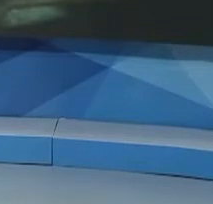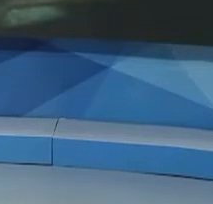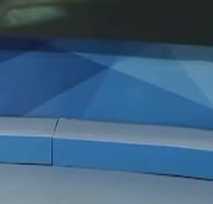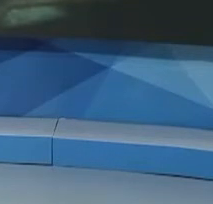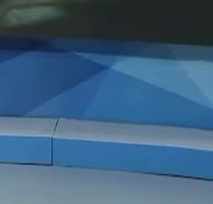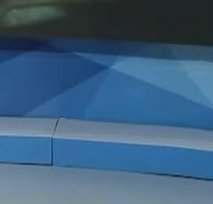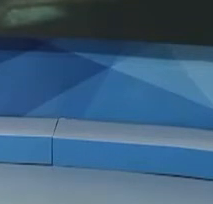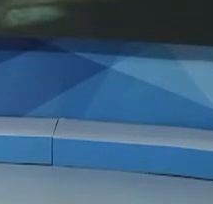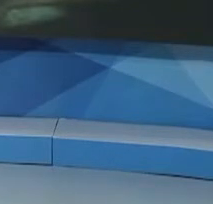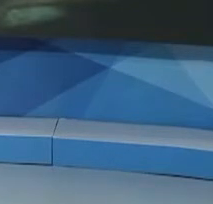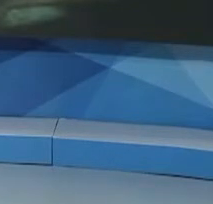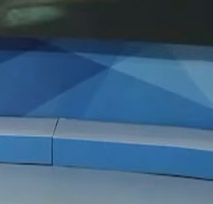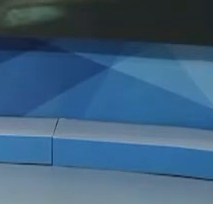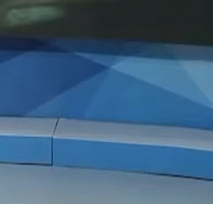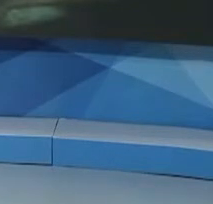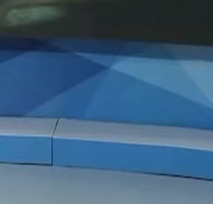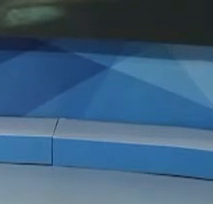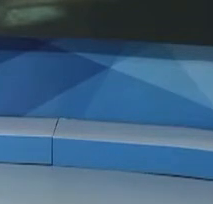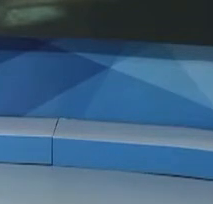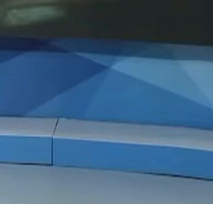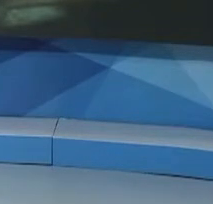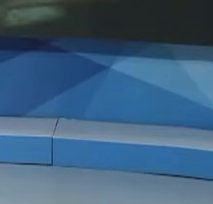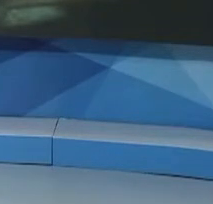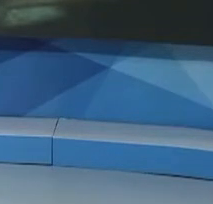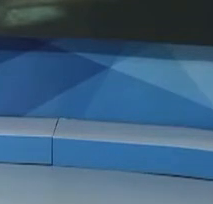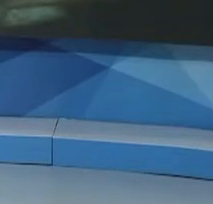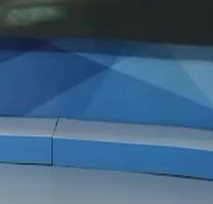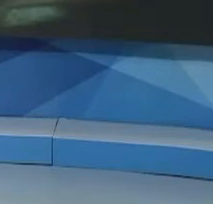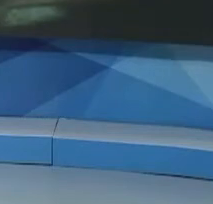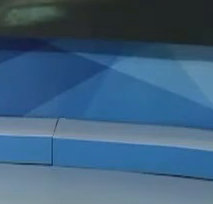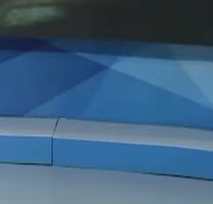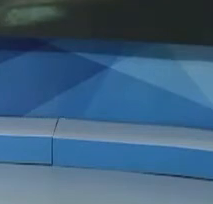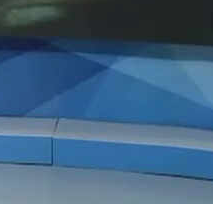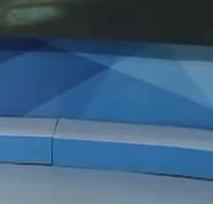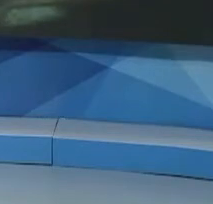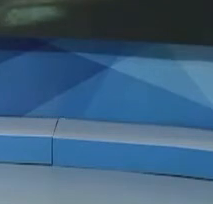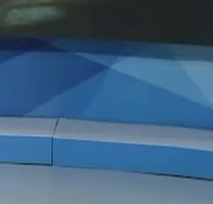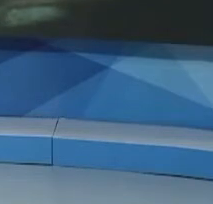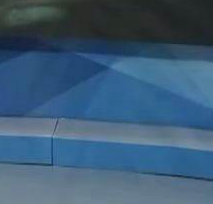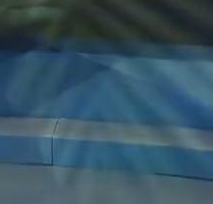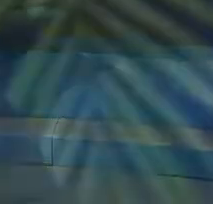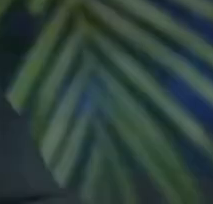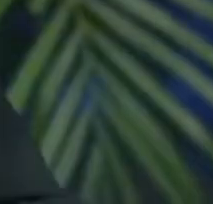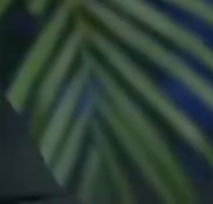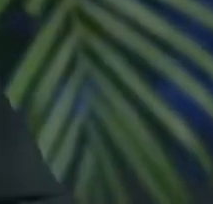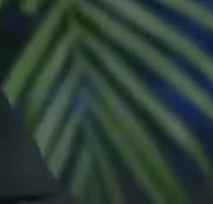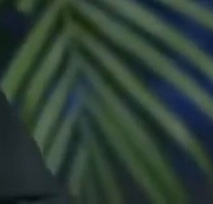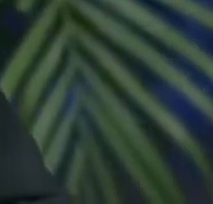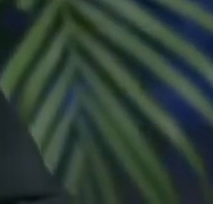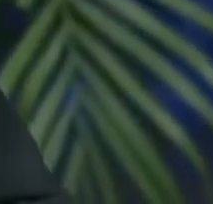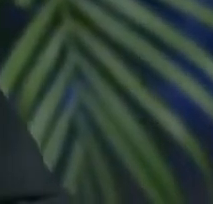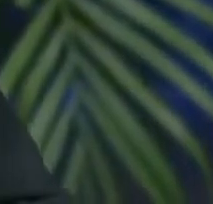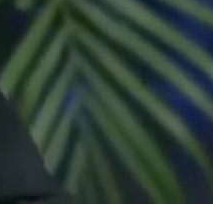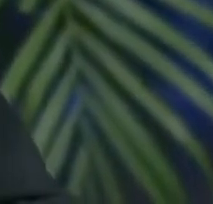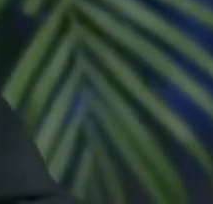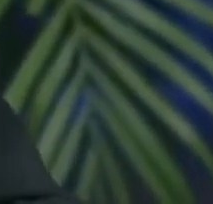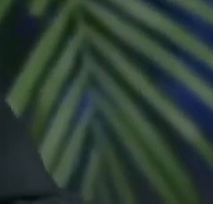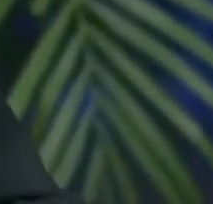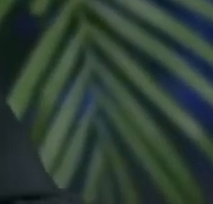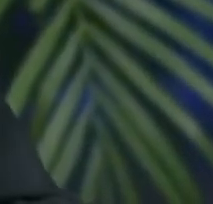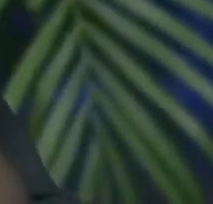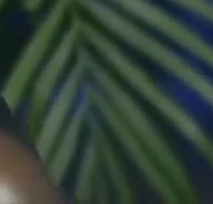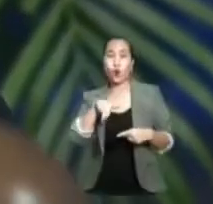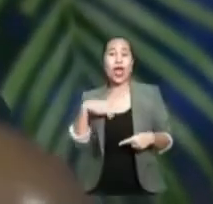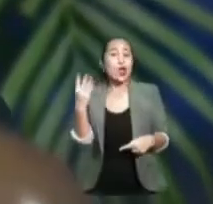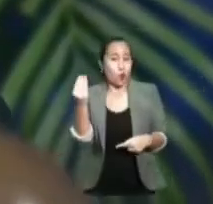dat deze stap ook is gemaakt om het belastingssysteem grondig te herzien. En u weet dat wij voornemen